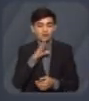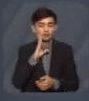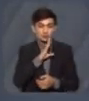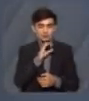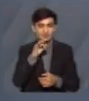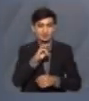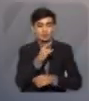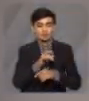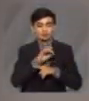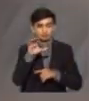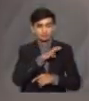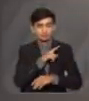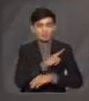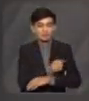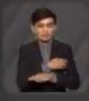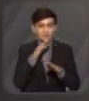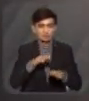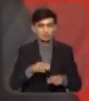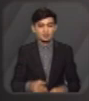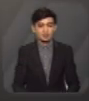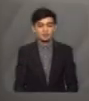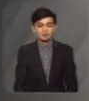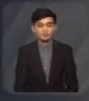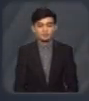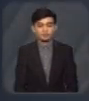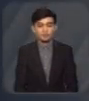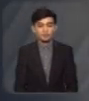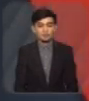сильно травмированы. Водитель сейчас в изоляторе.